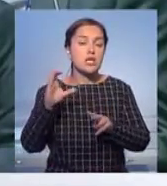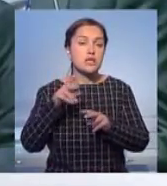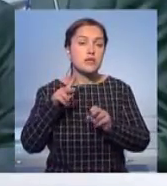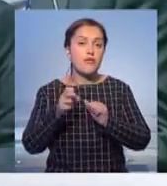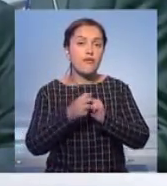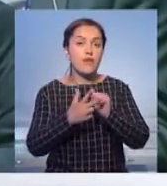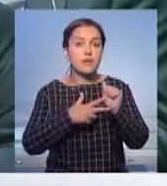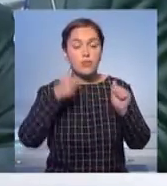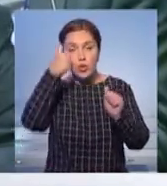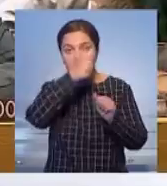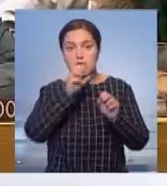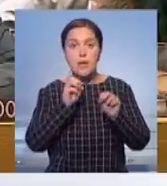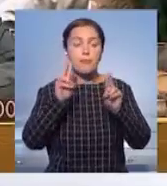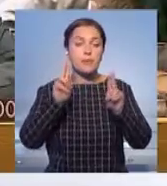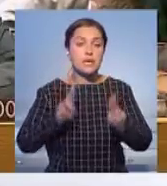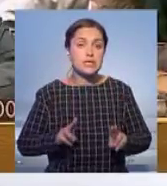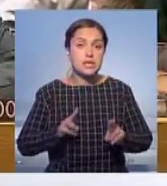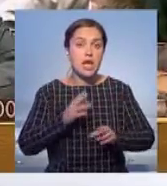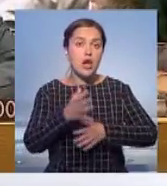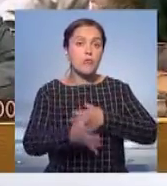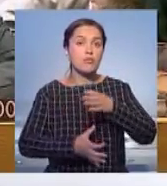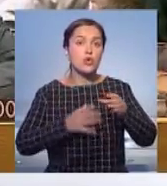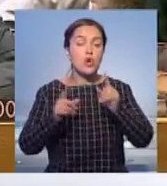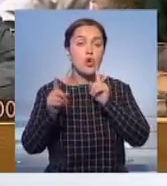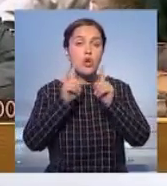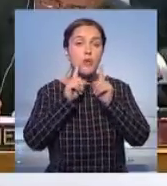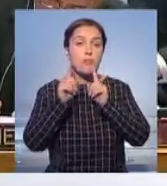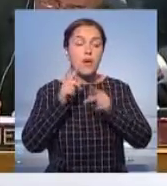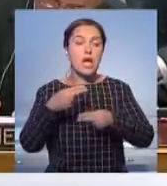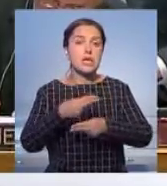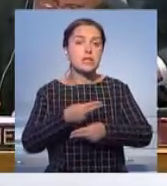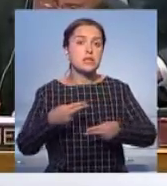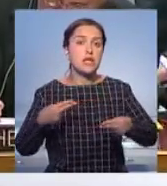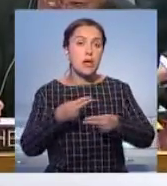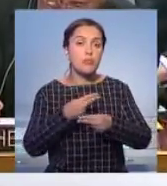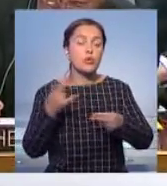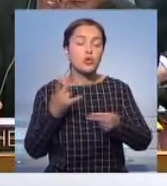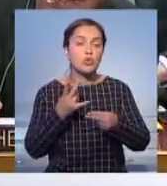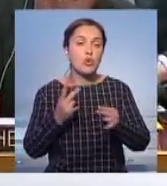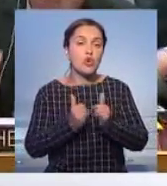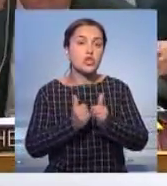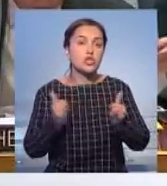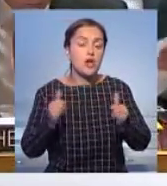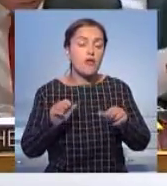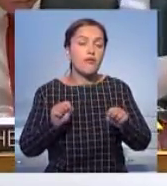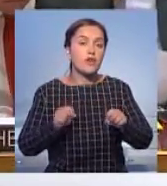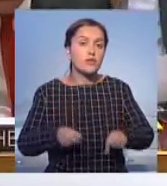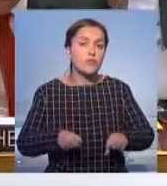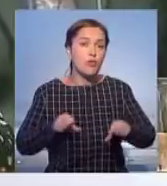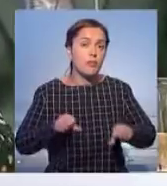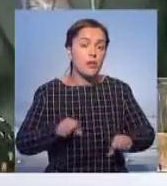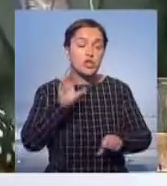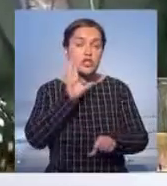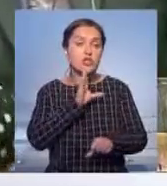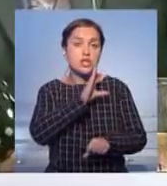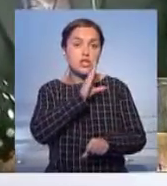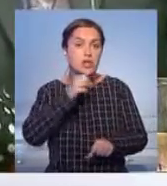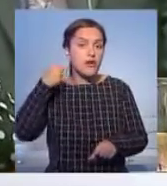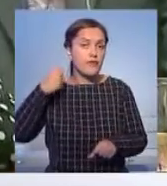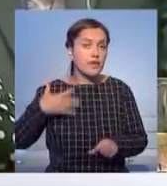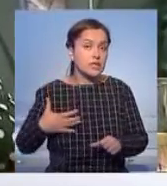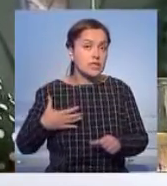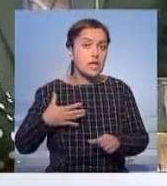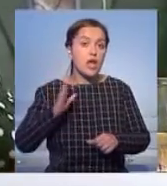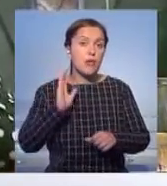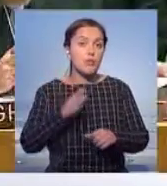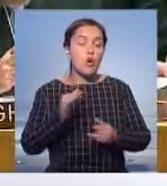года специальной международной конференции на тему расширения возможностей для женщин в Афганистане. Основная цель предстоящего форума –